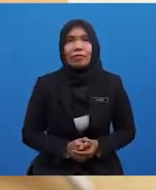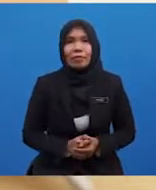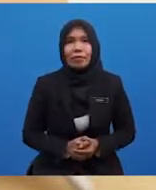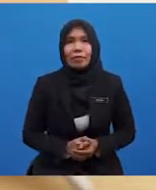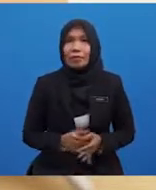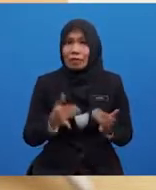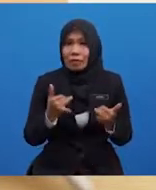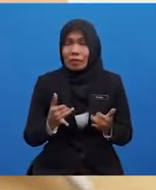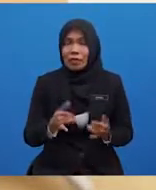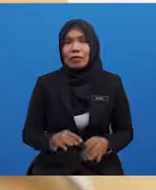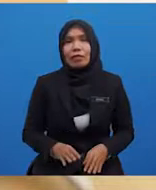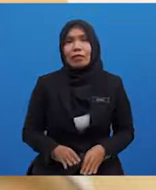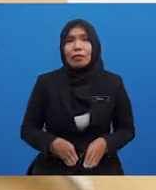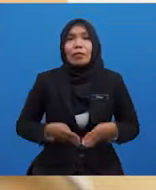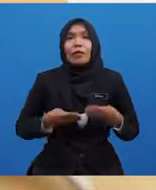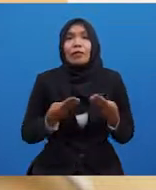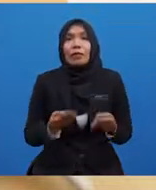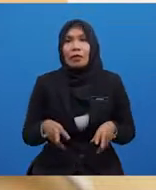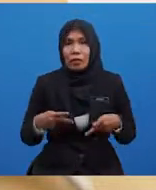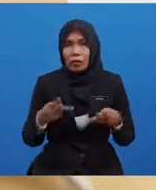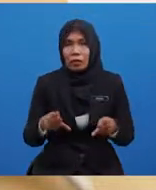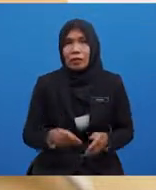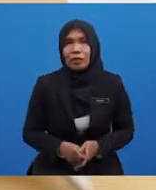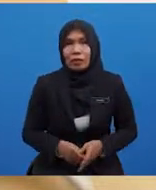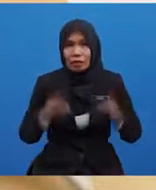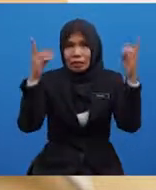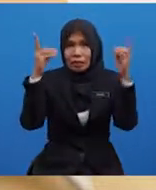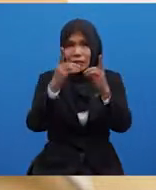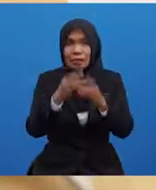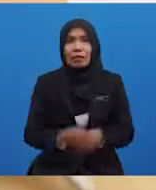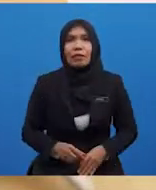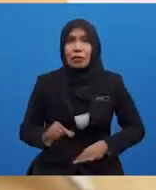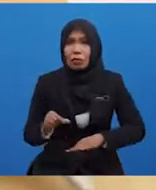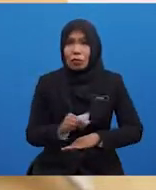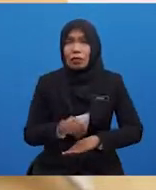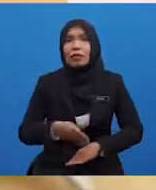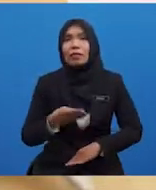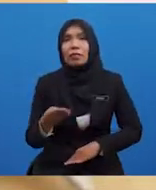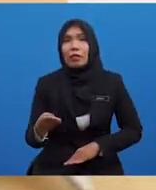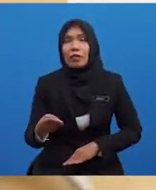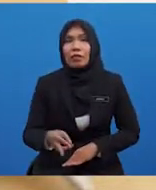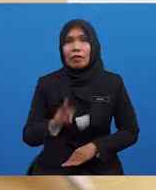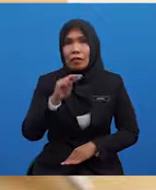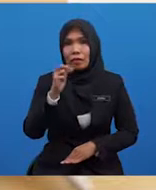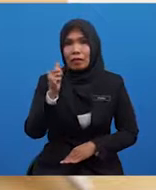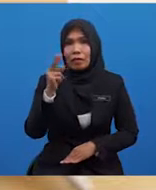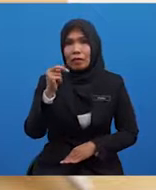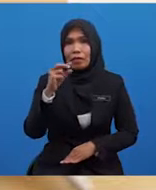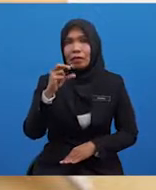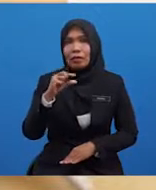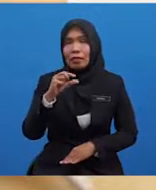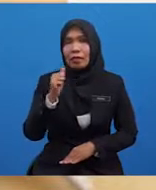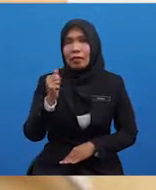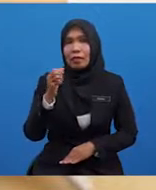bagaimana memproses data menggunakan bahan rangsangan selain daripada tiga